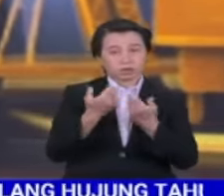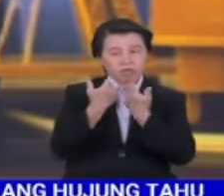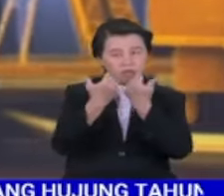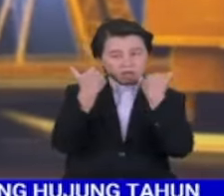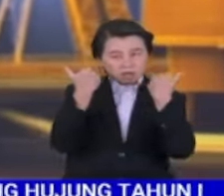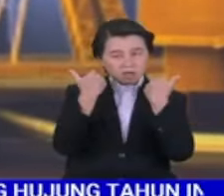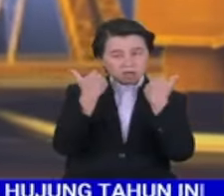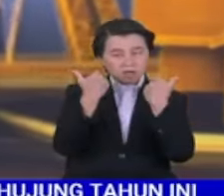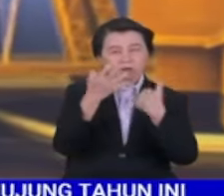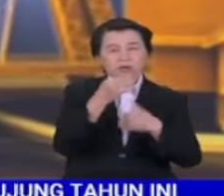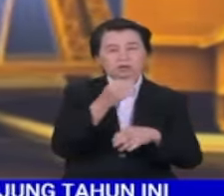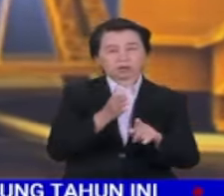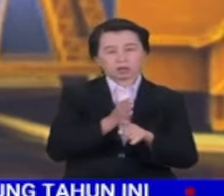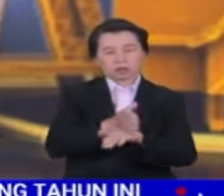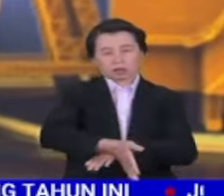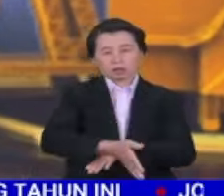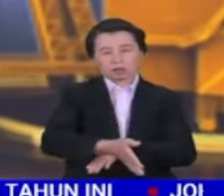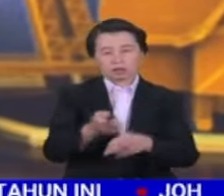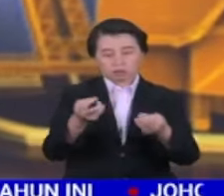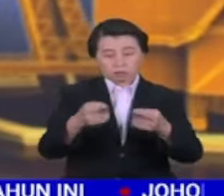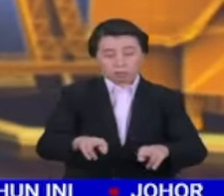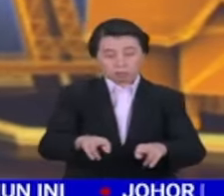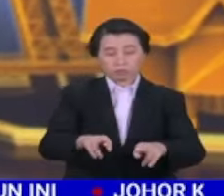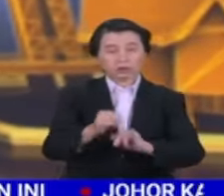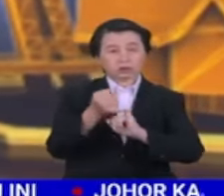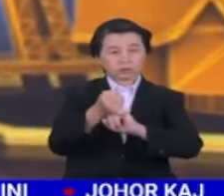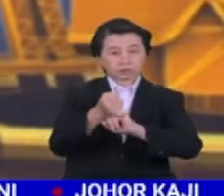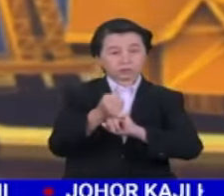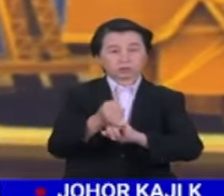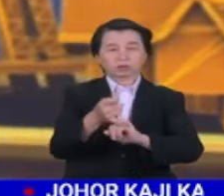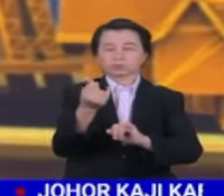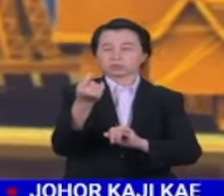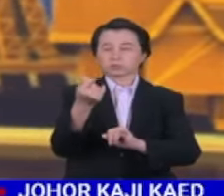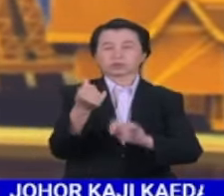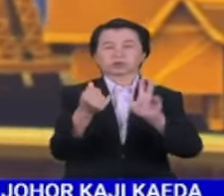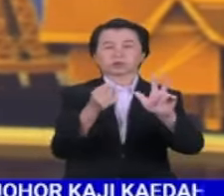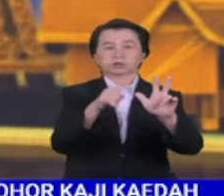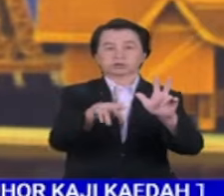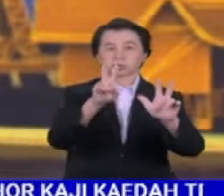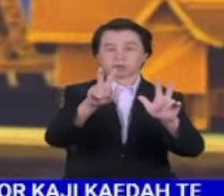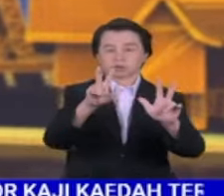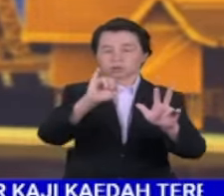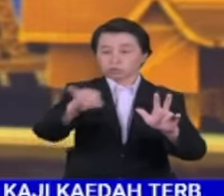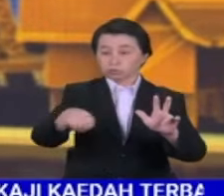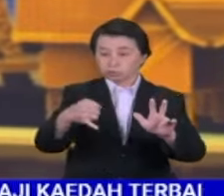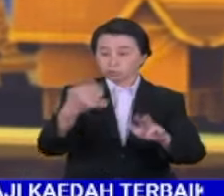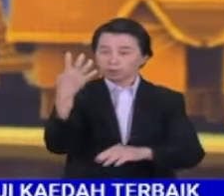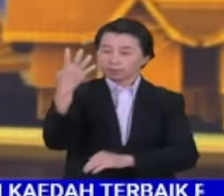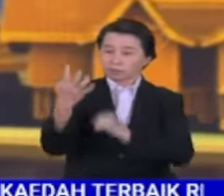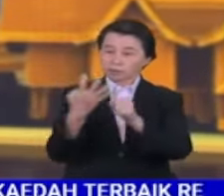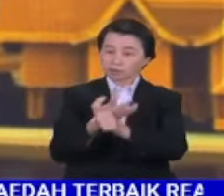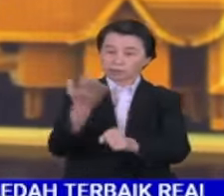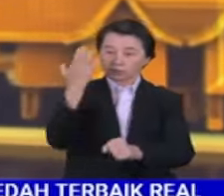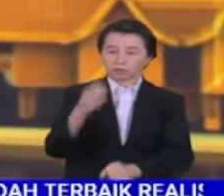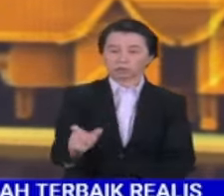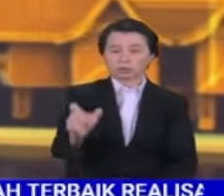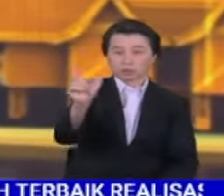dan melanggar kontrak perjanjian bernilai lebih 3 per bulan 2 juta Ringgit 4 tahun lalu